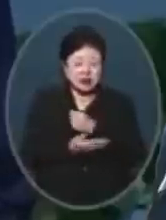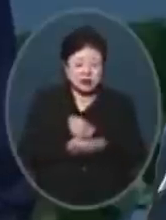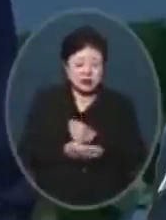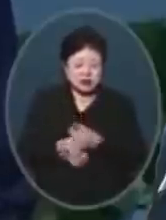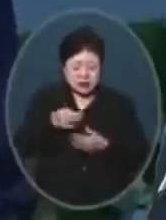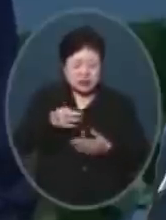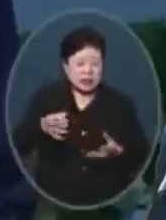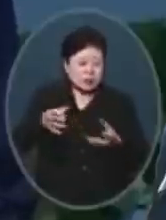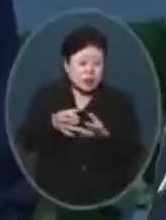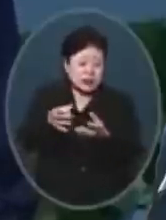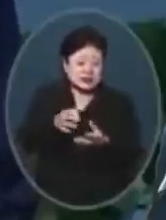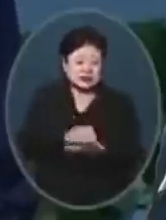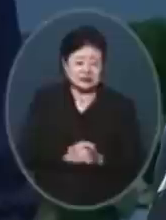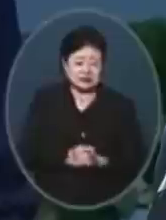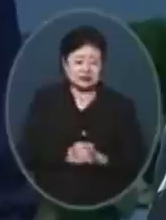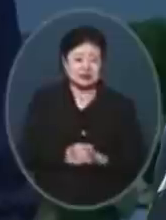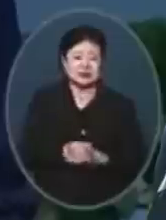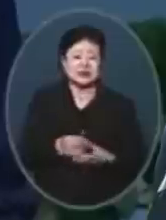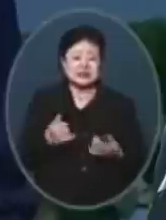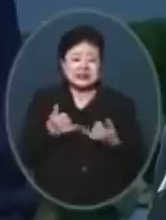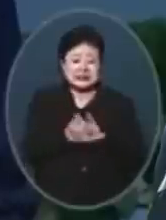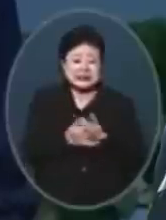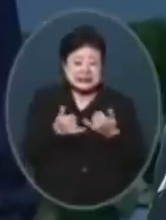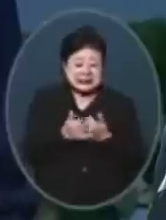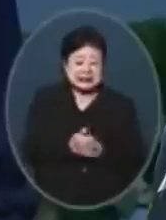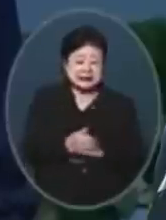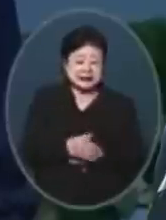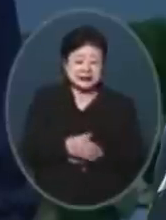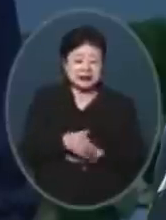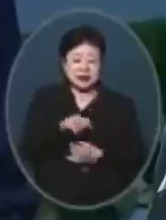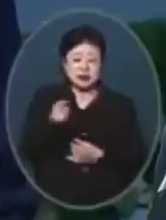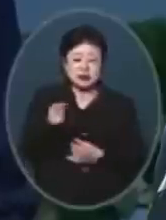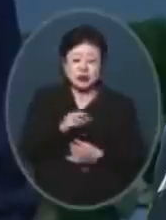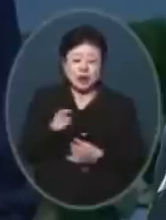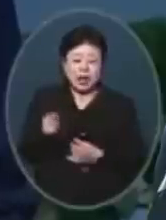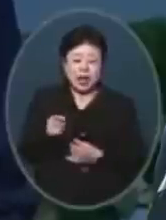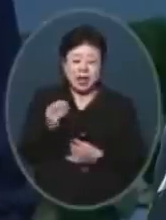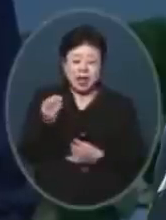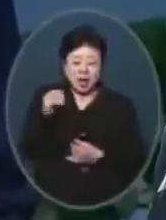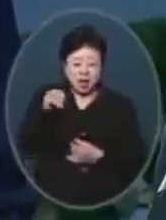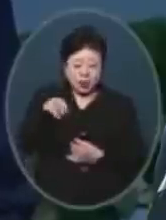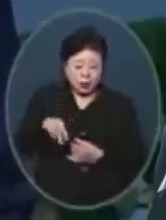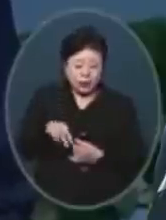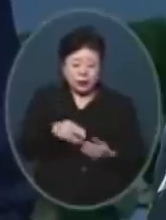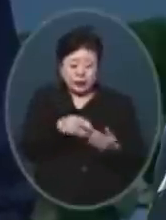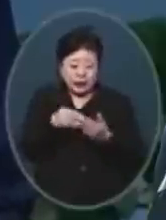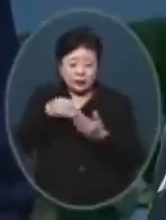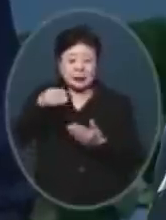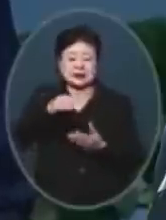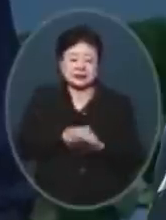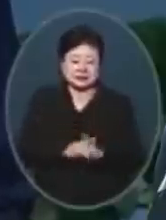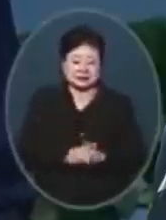모아서 친척은 조카 롯을 거느리고